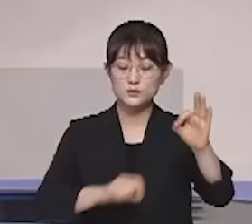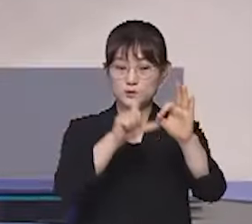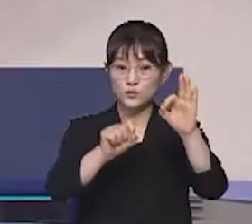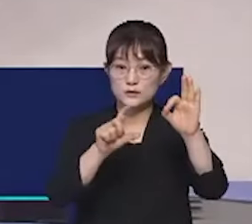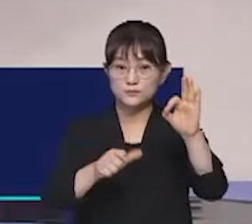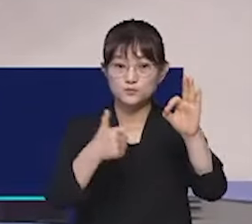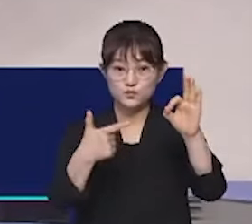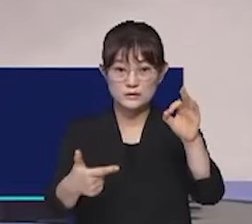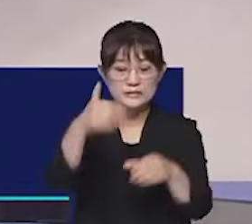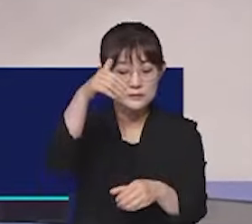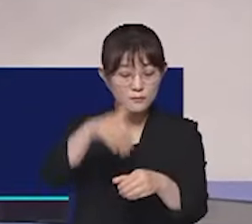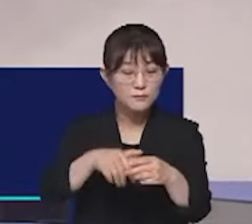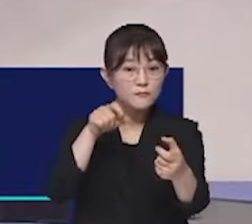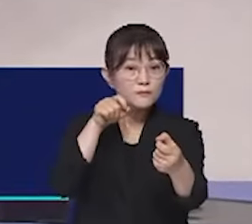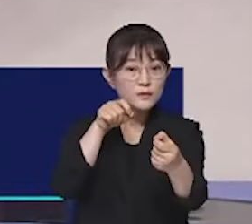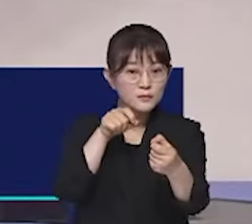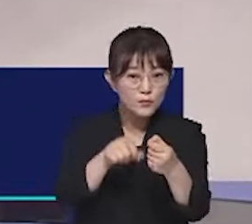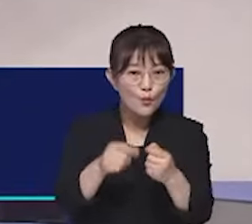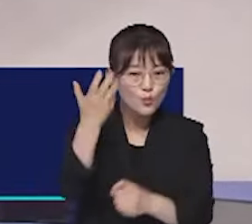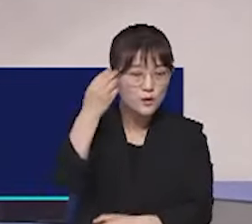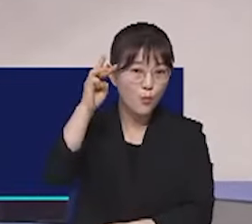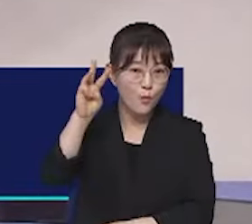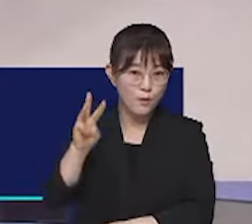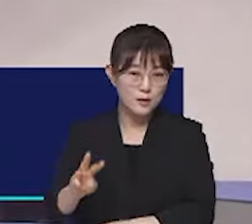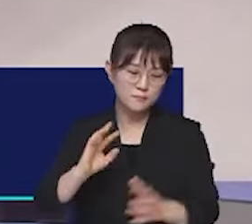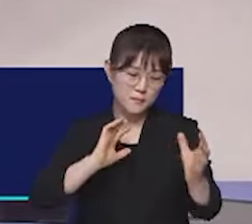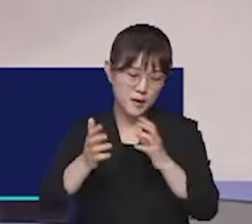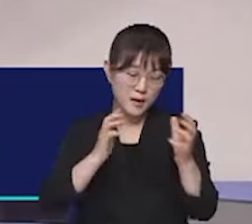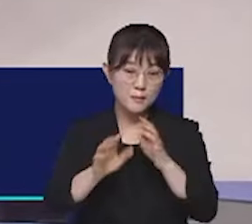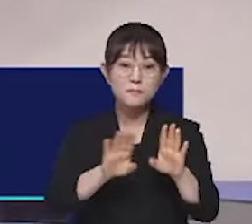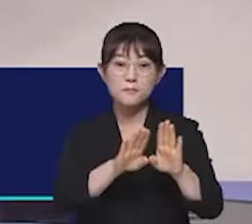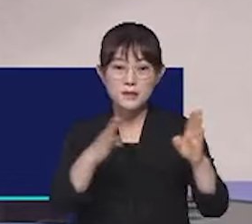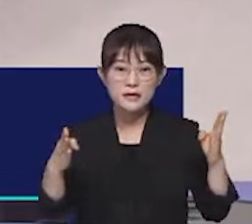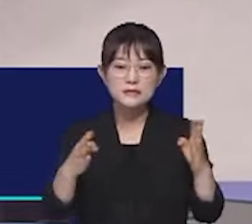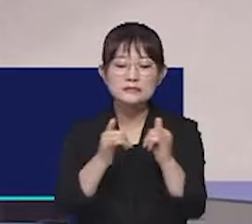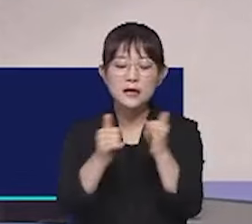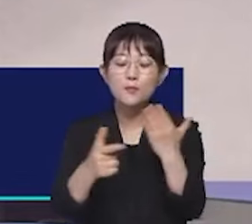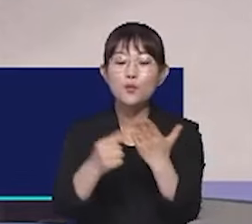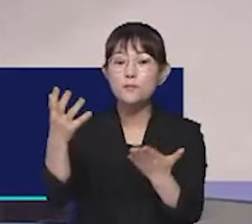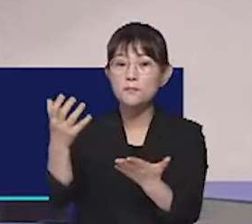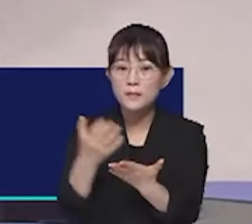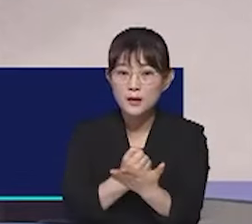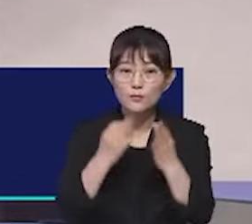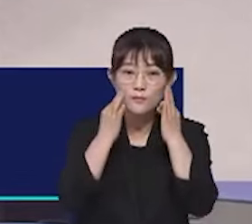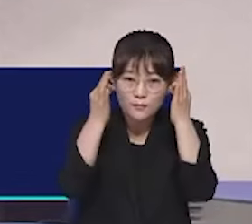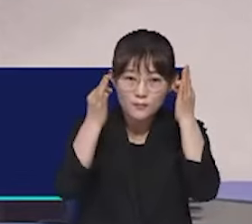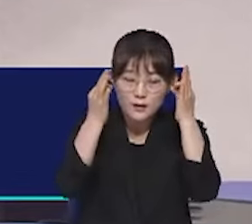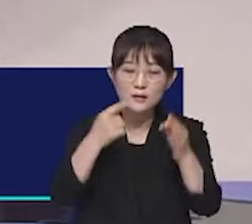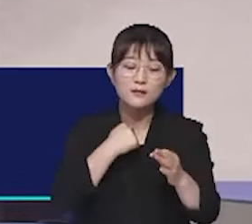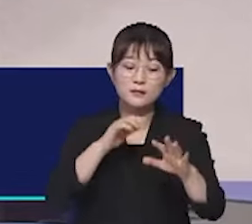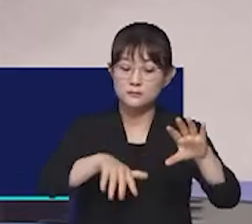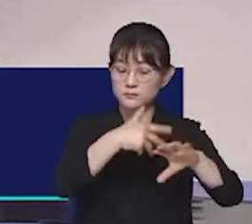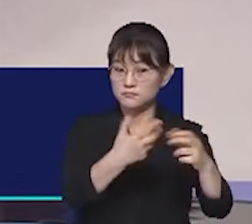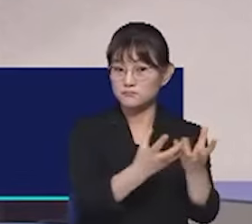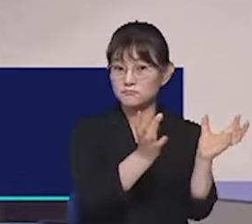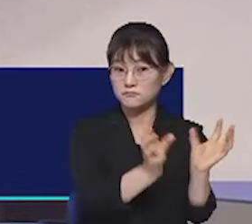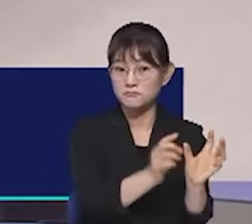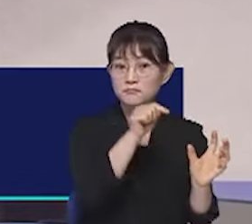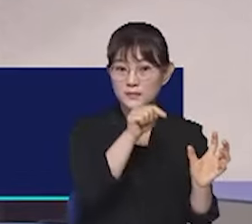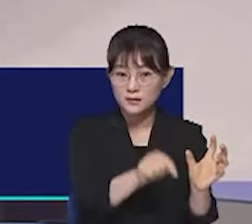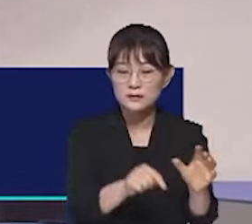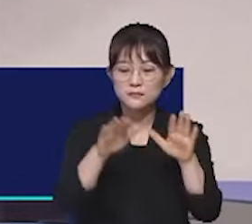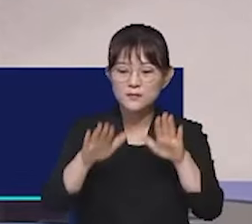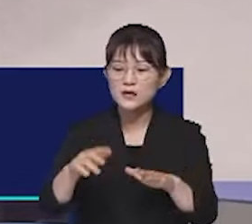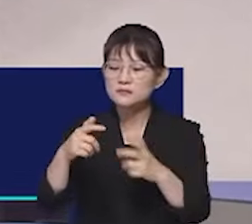10월 16일 재보궐선거를 앞두고 영광에서 워크숍을 열며 민심 잡기에 나선 조국혁신당의 선공에 맞서